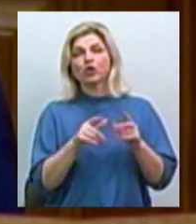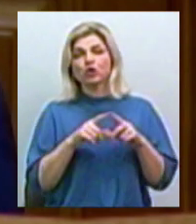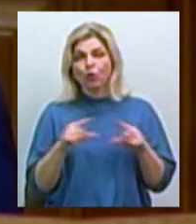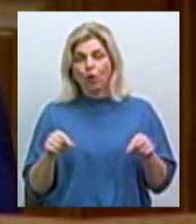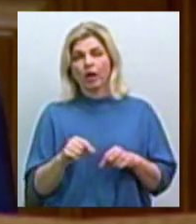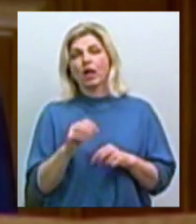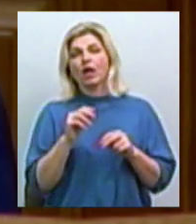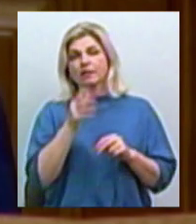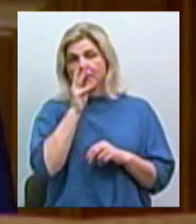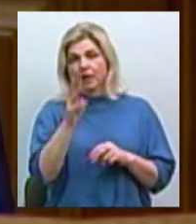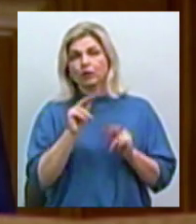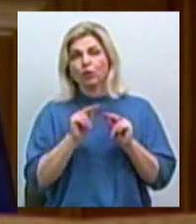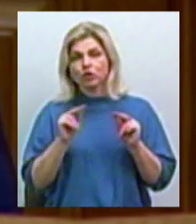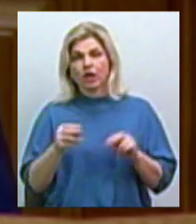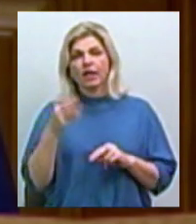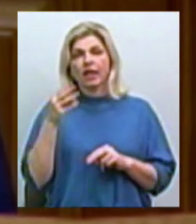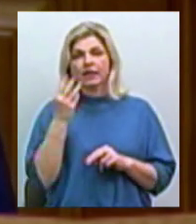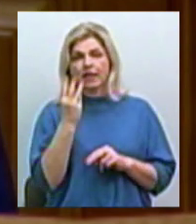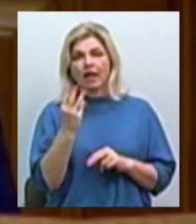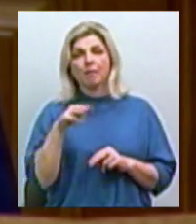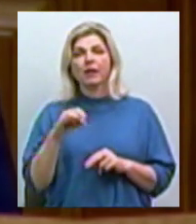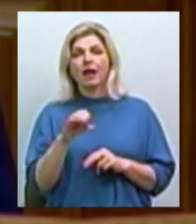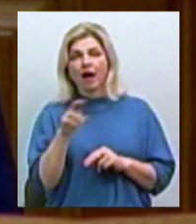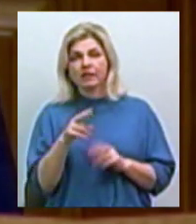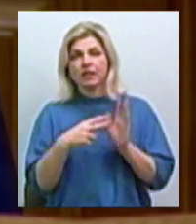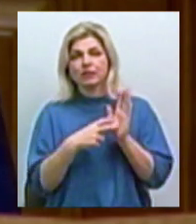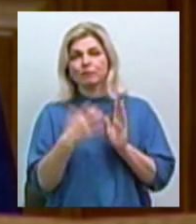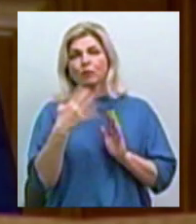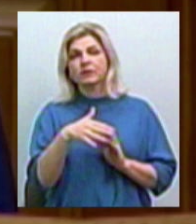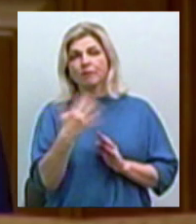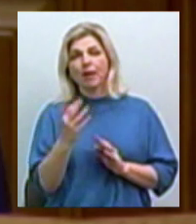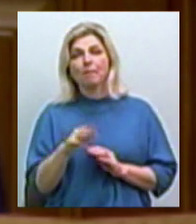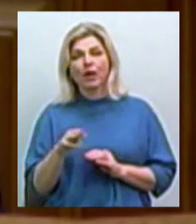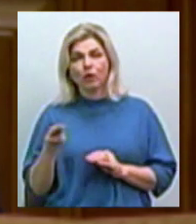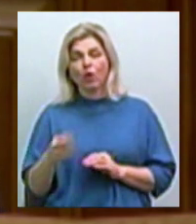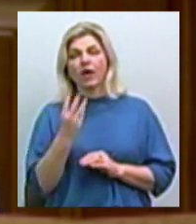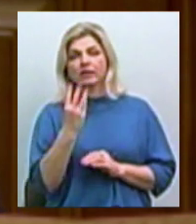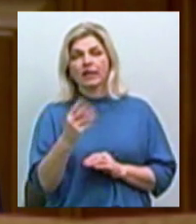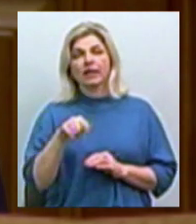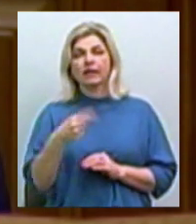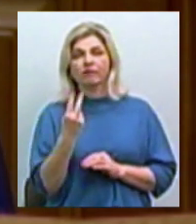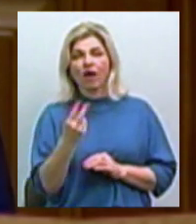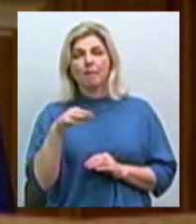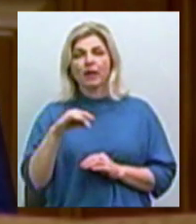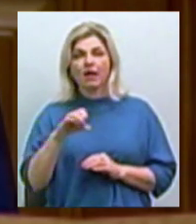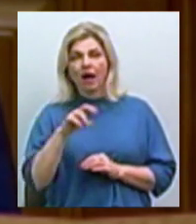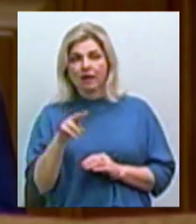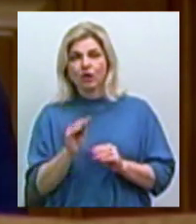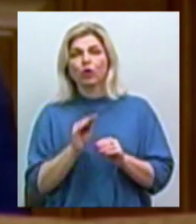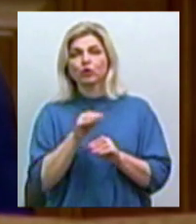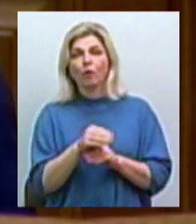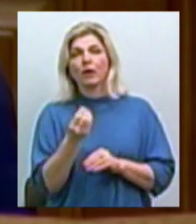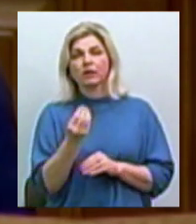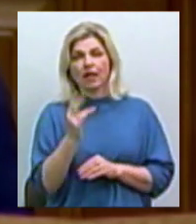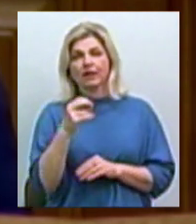зарплата вчителям – 3 мільярди 750 мільйонів, це 3,2 мільярди додаткових грошей на ліки,